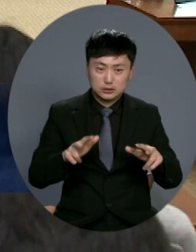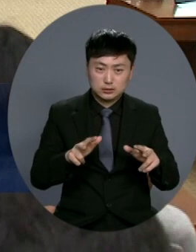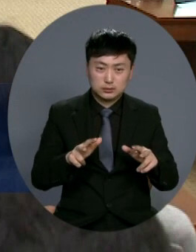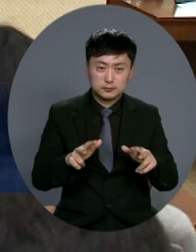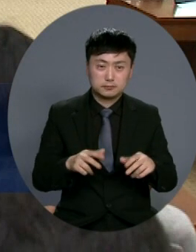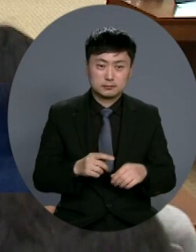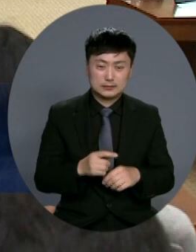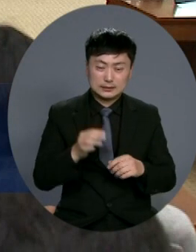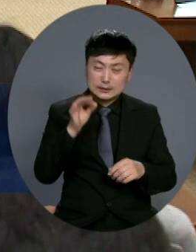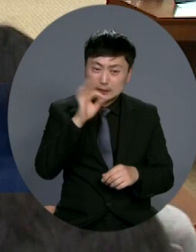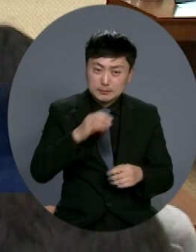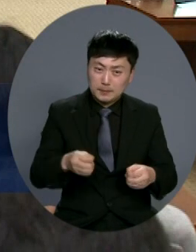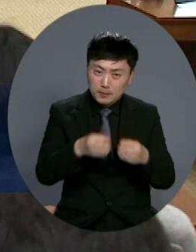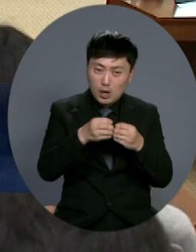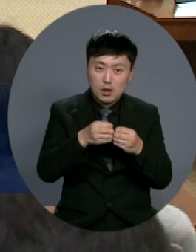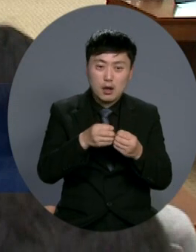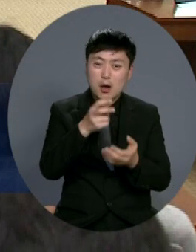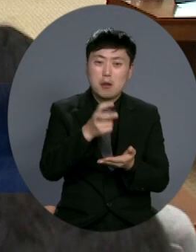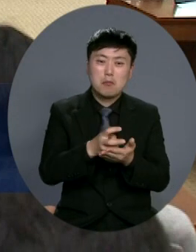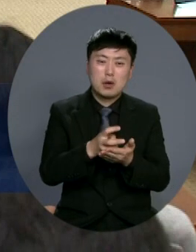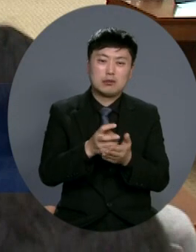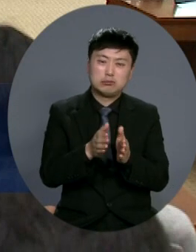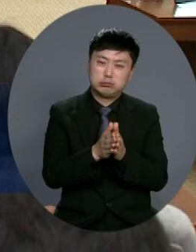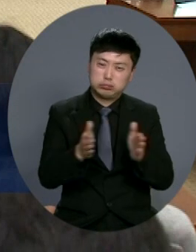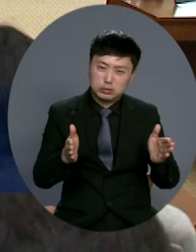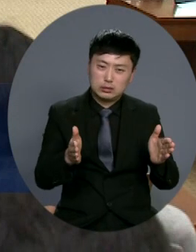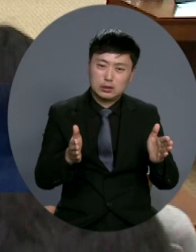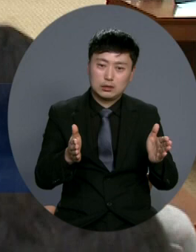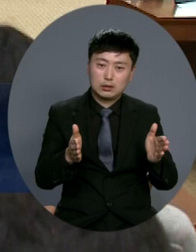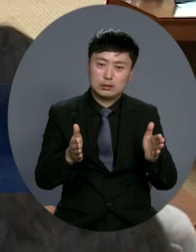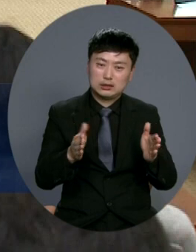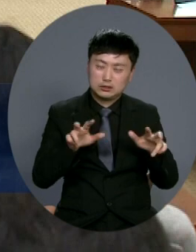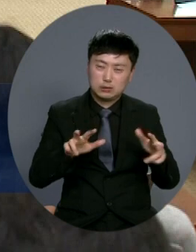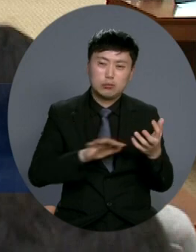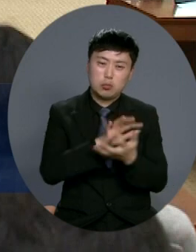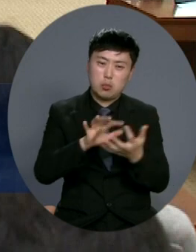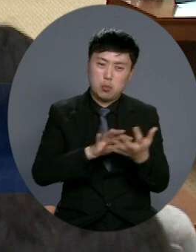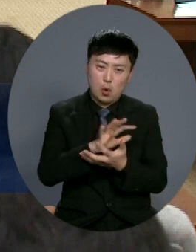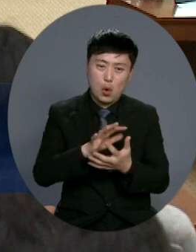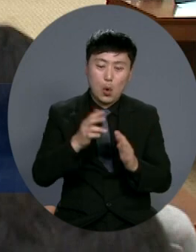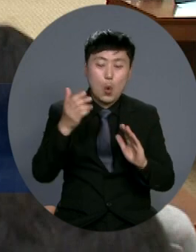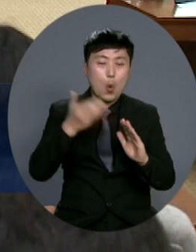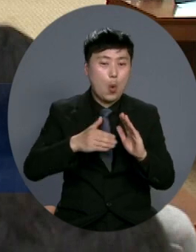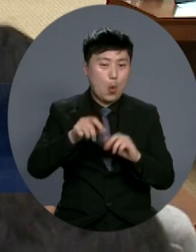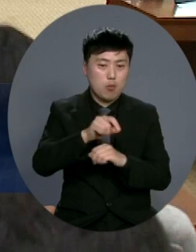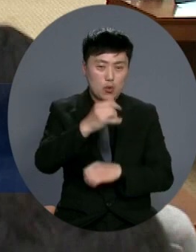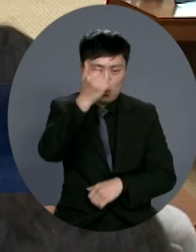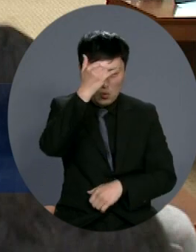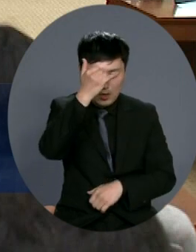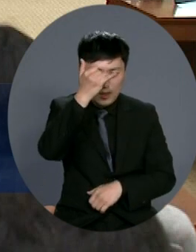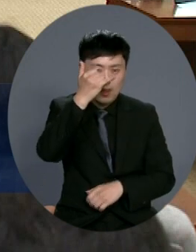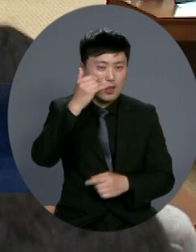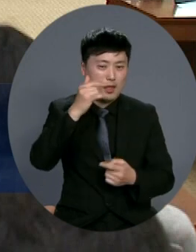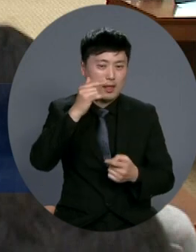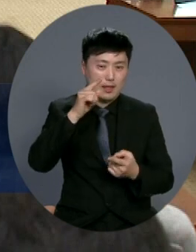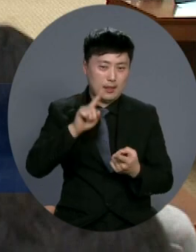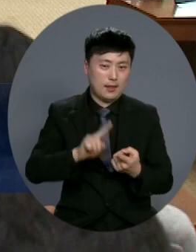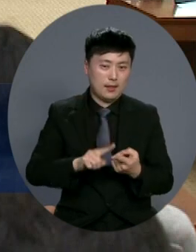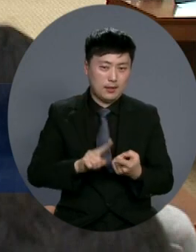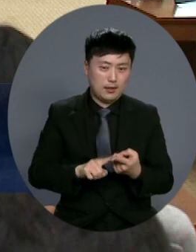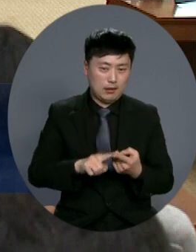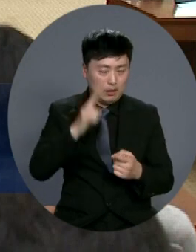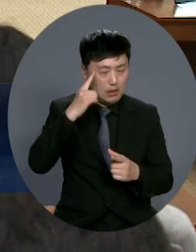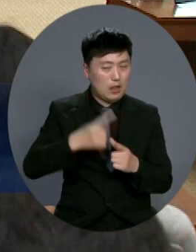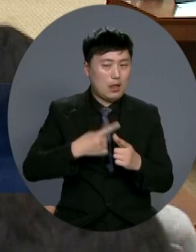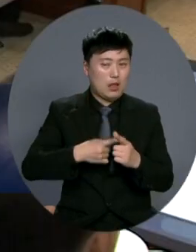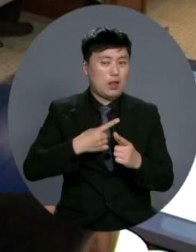초기이기 때문에 그런 여러 가지 혼란도 있을 수 있겠습니다만, 기본적으로 사실은 공직 윤리에 대한 감수성 같은 게 확실히